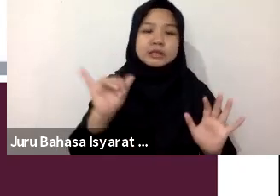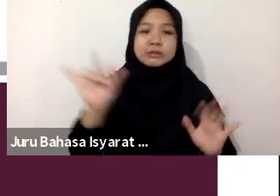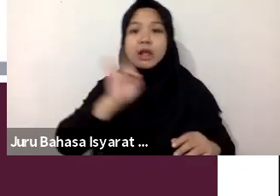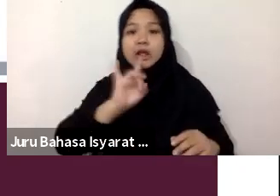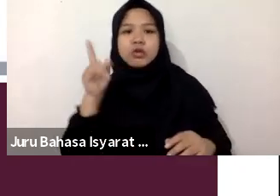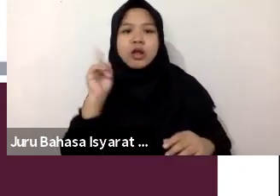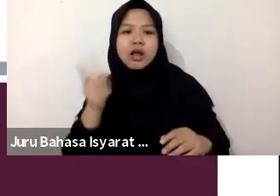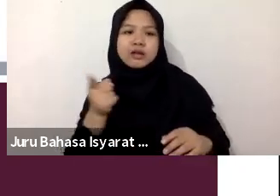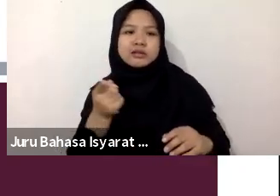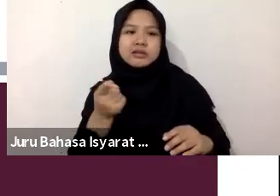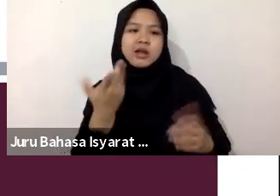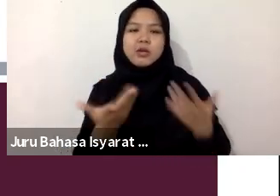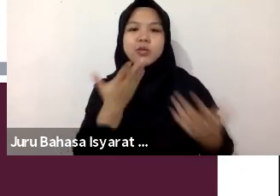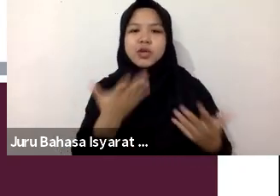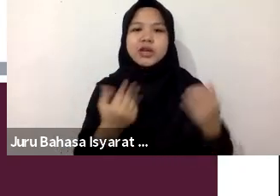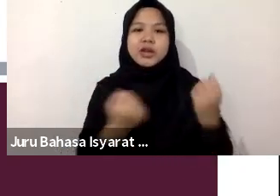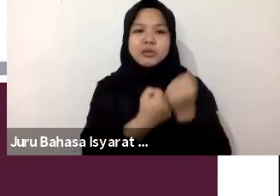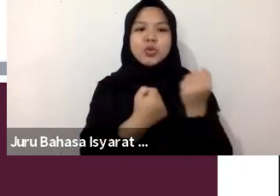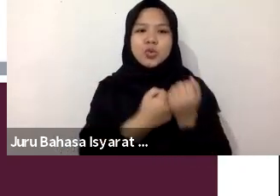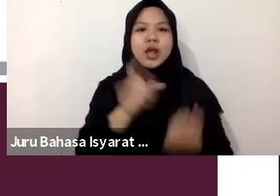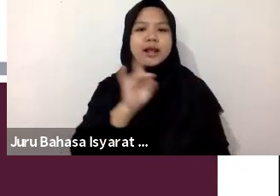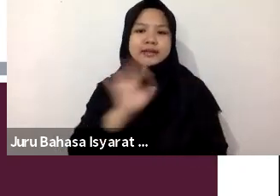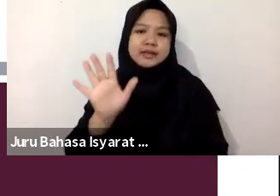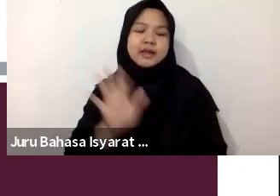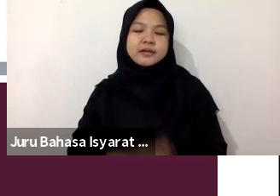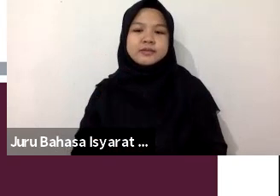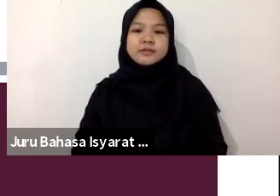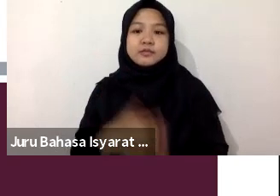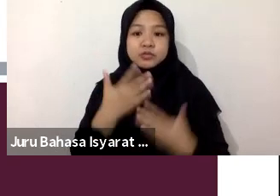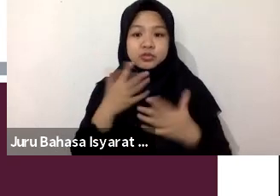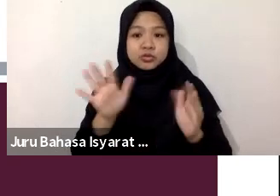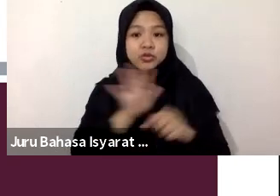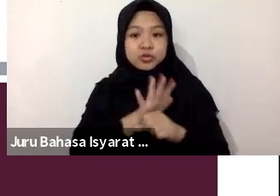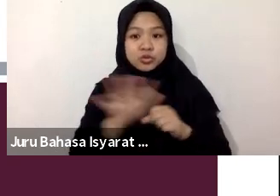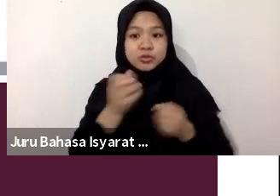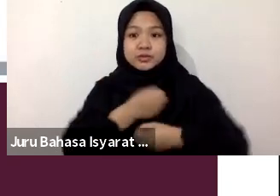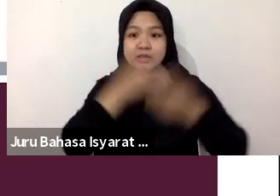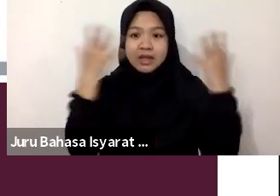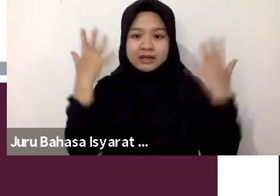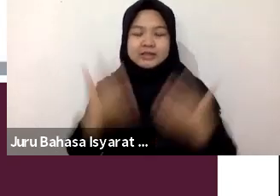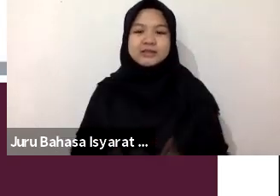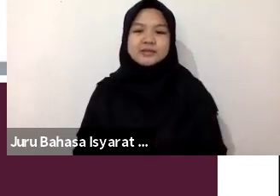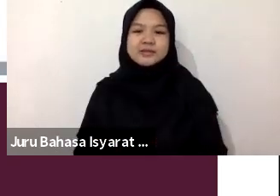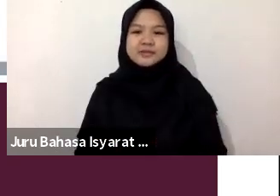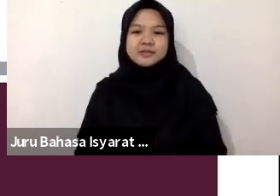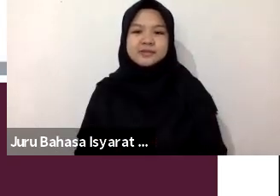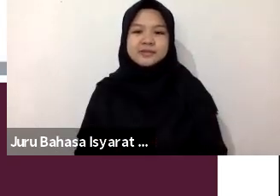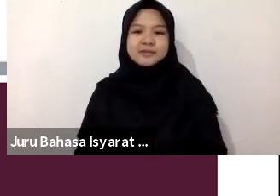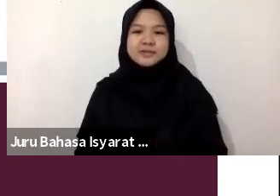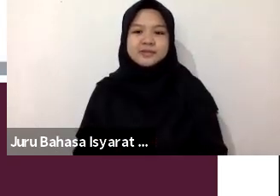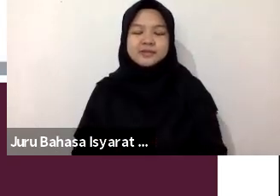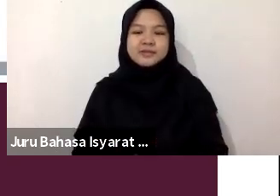data pendukungnya gitu. Mungkin itu jawaban dari saya, semoga cukup jelas. Baik, tadi